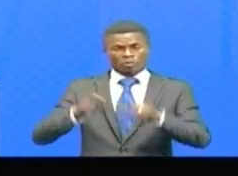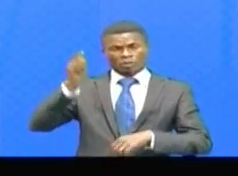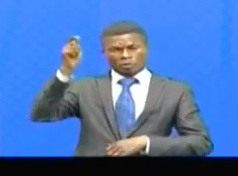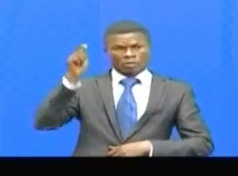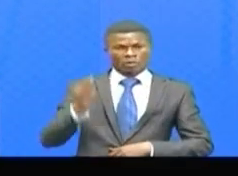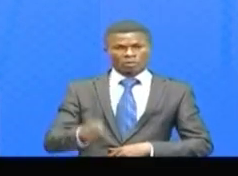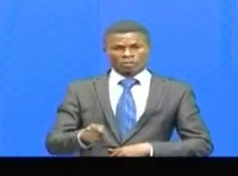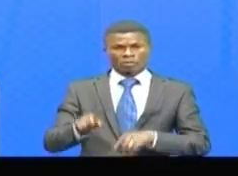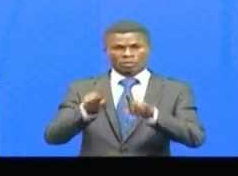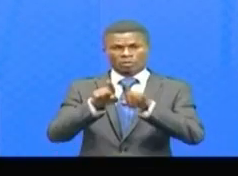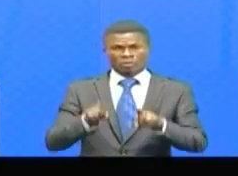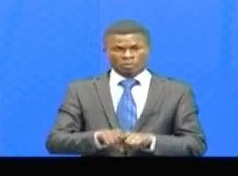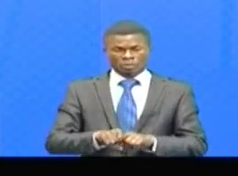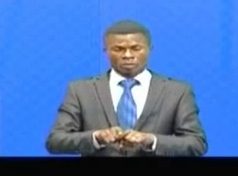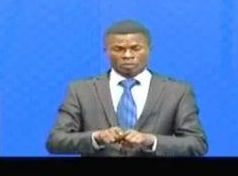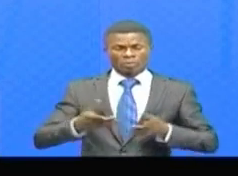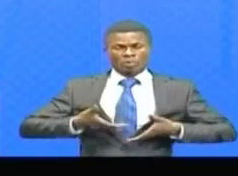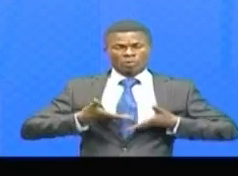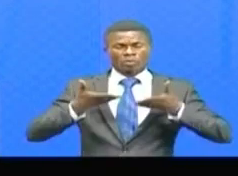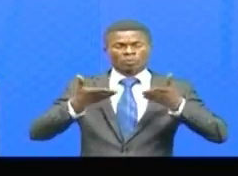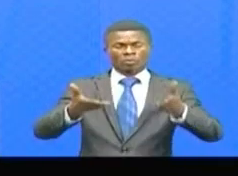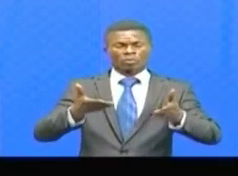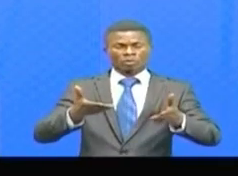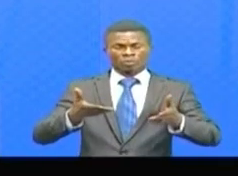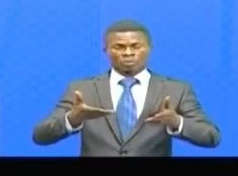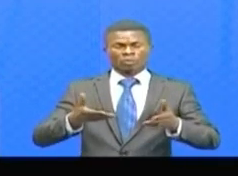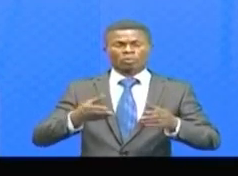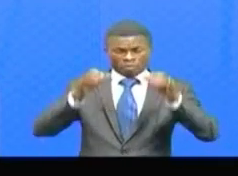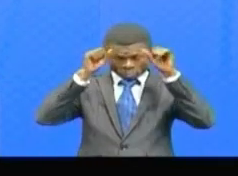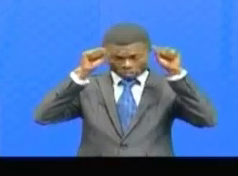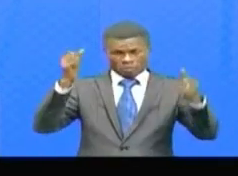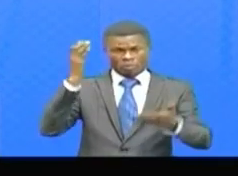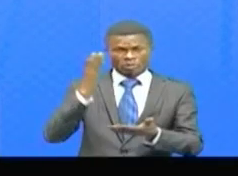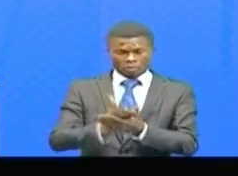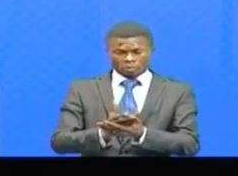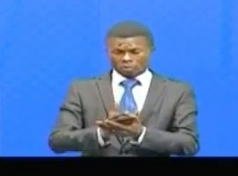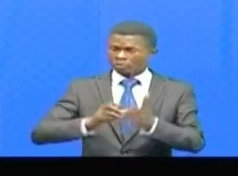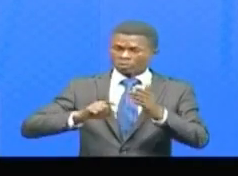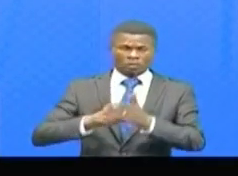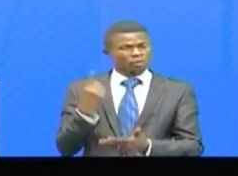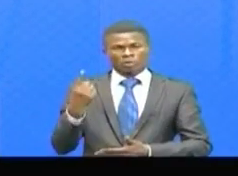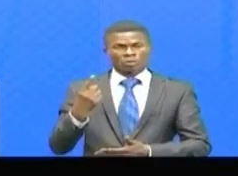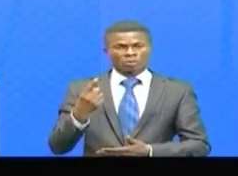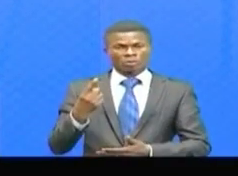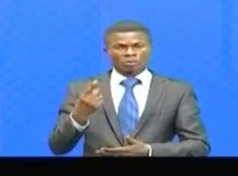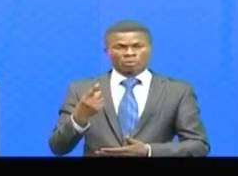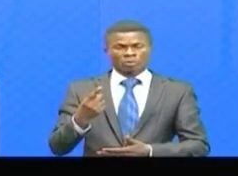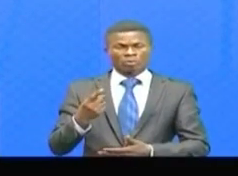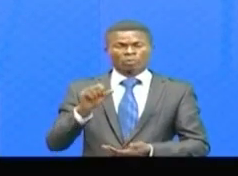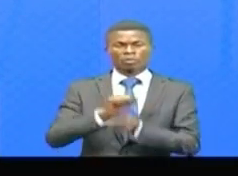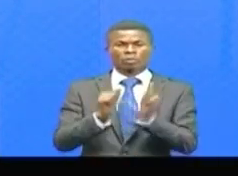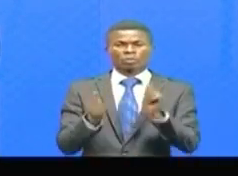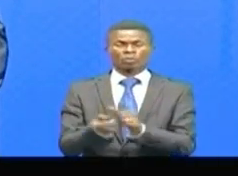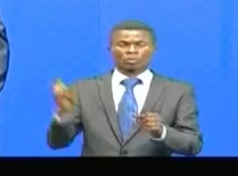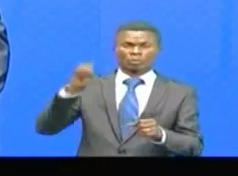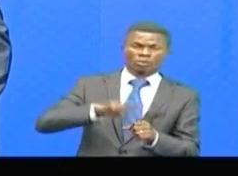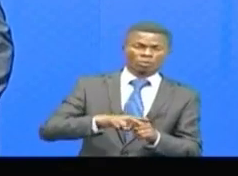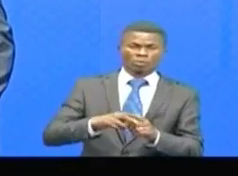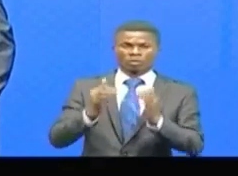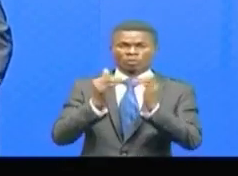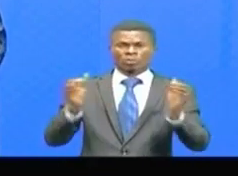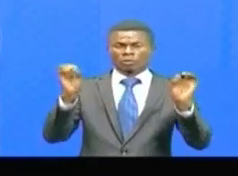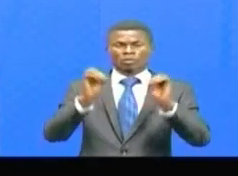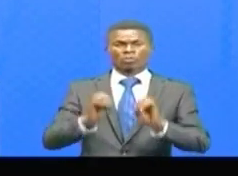y compris jusqu'au sacrifice suprême, afin de mettre fin définitivement au cycle de violence et d'insécurité